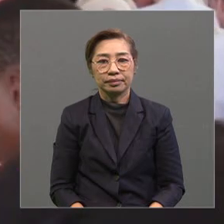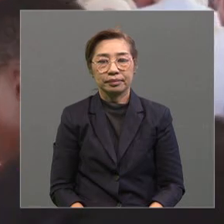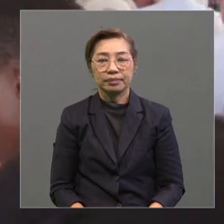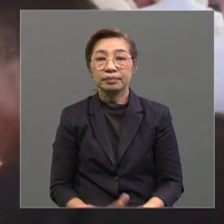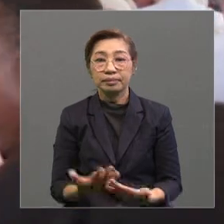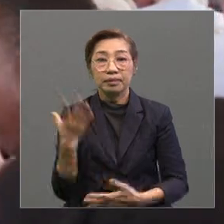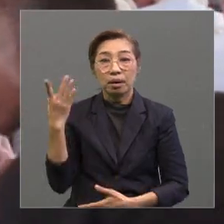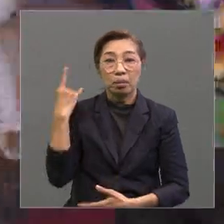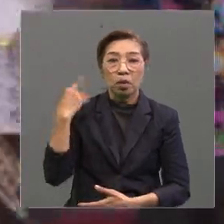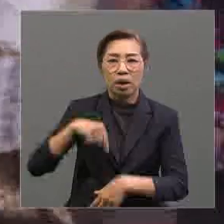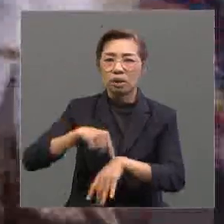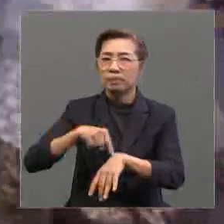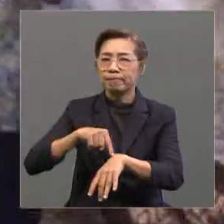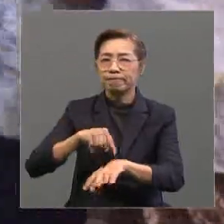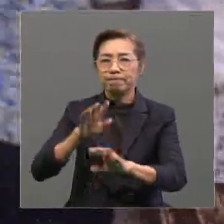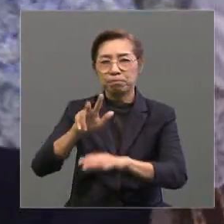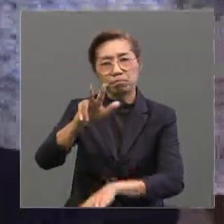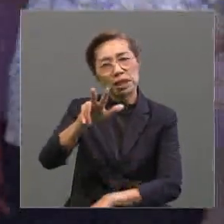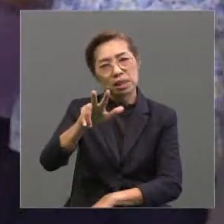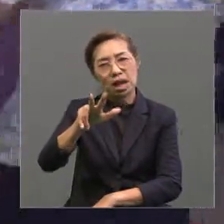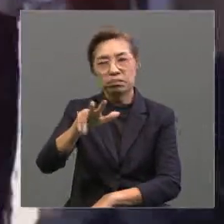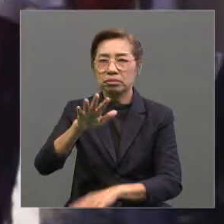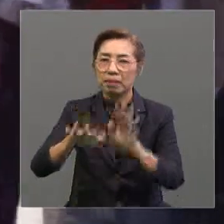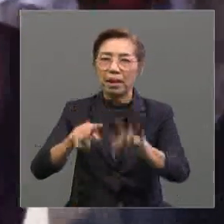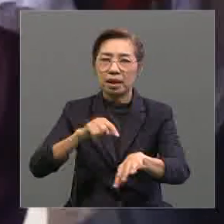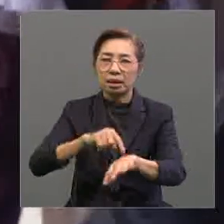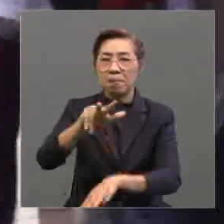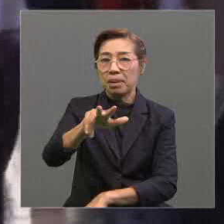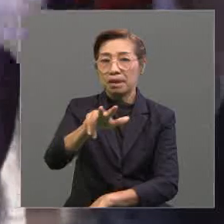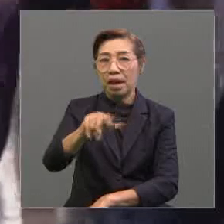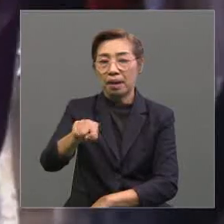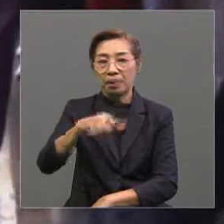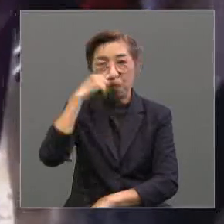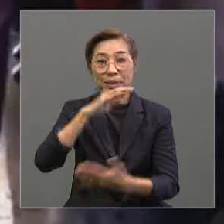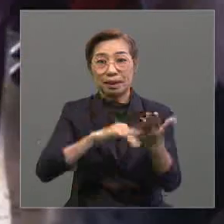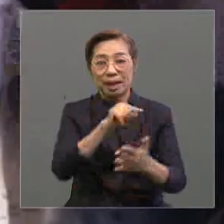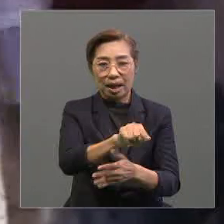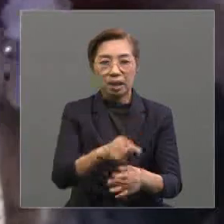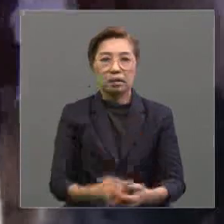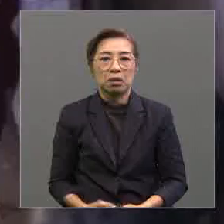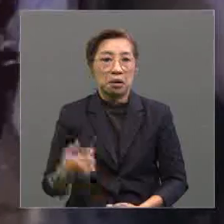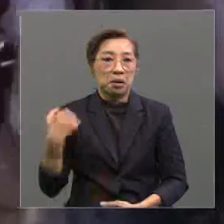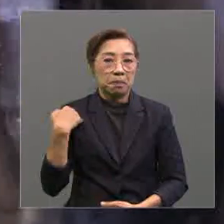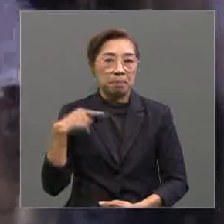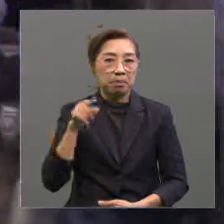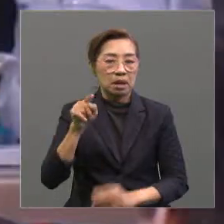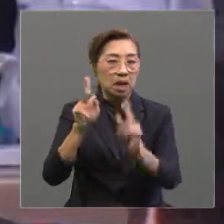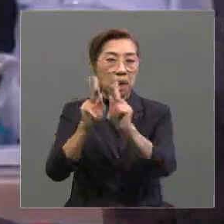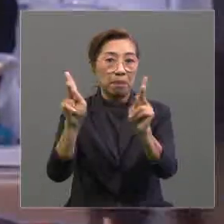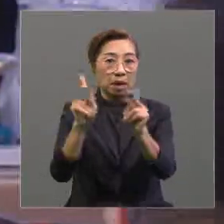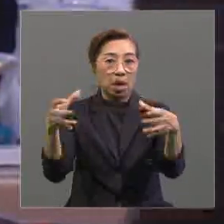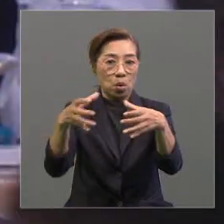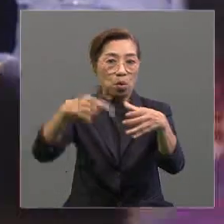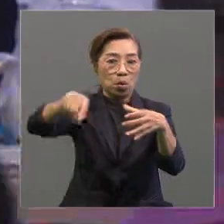ก็เมื่อวานนี้เวลาประมาณ 15:00นหรือว่า15:00นเนี่ยตามเวลาบ้านเรานะครับมีการประชุมคณะ